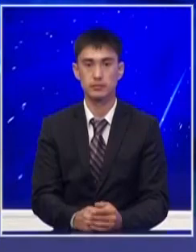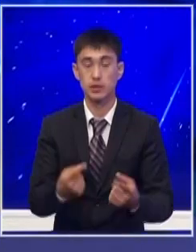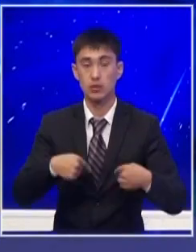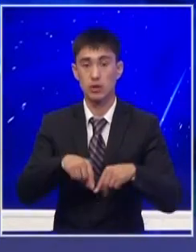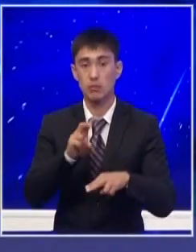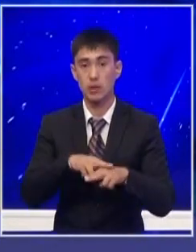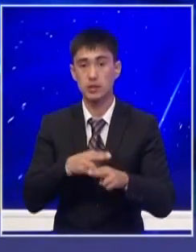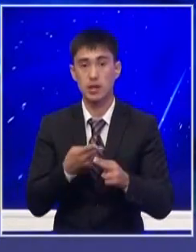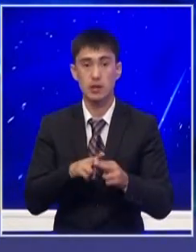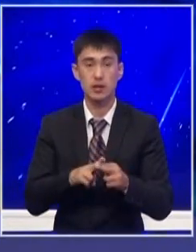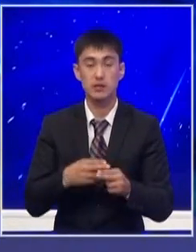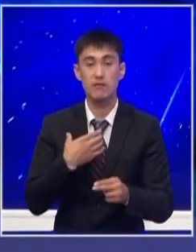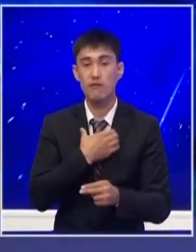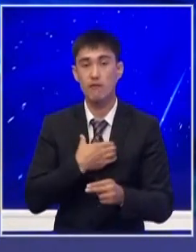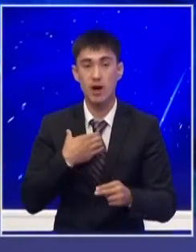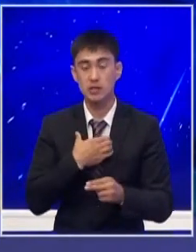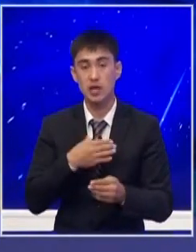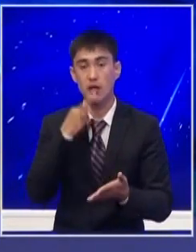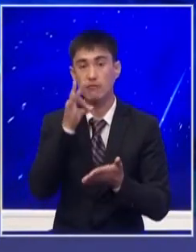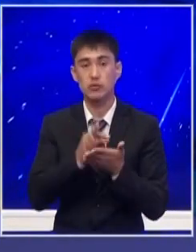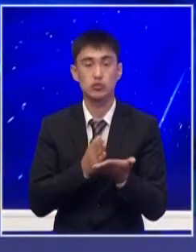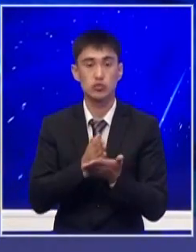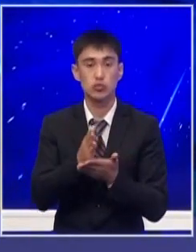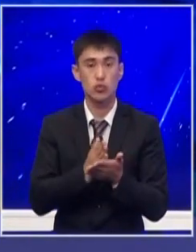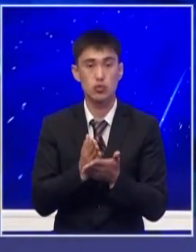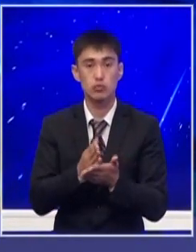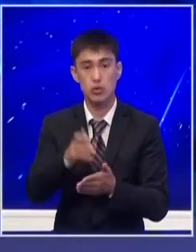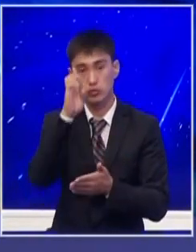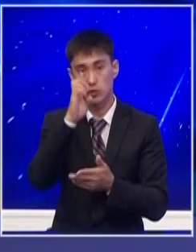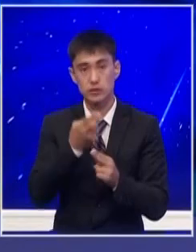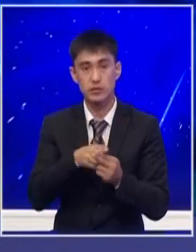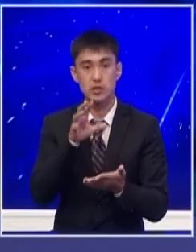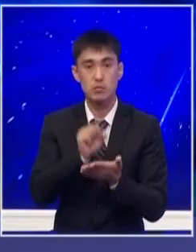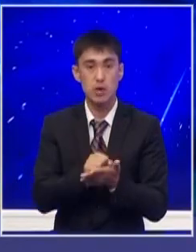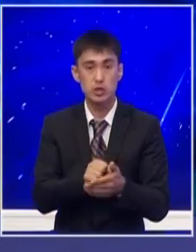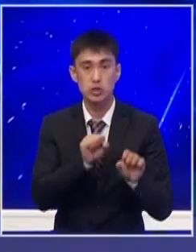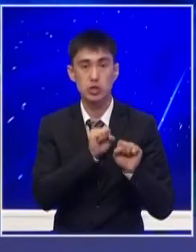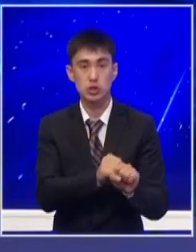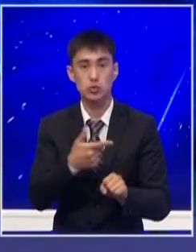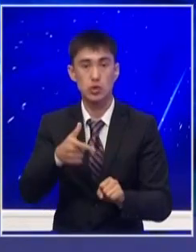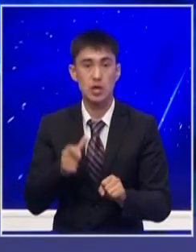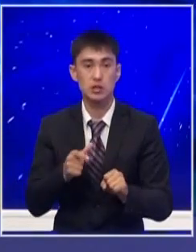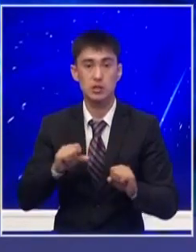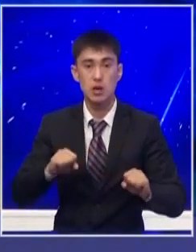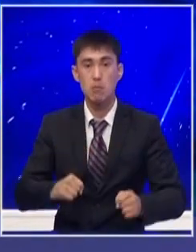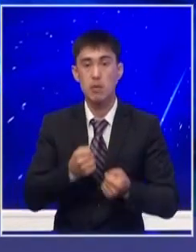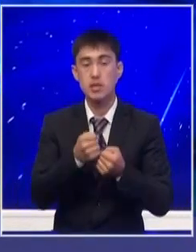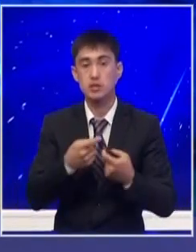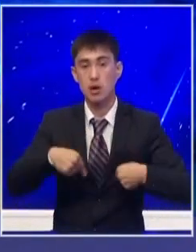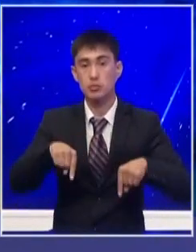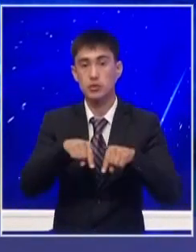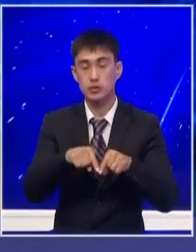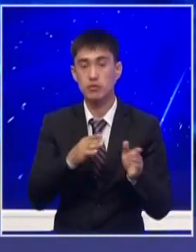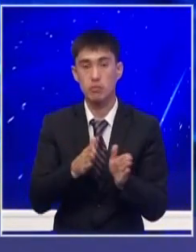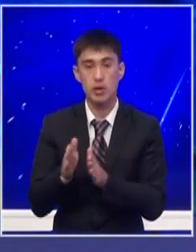Органы полиции – это одна из самых важных и ответственных служб в государстве, занимающаяся защитой граждан и